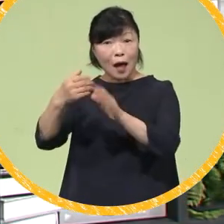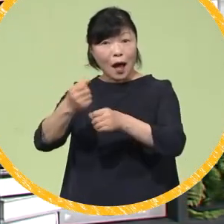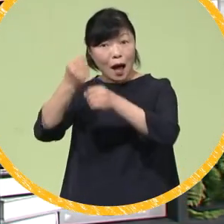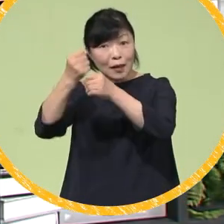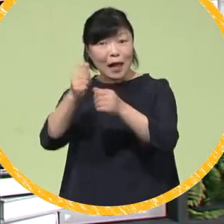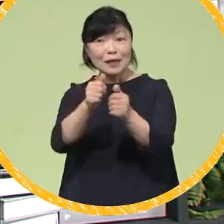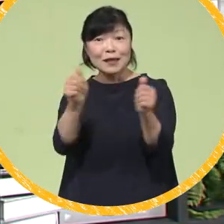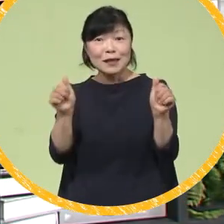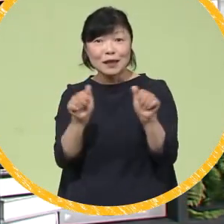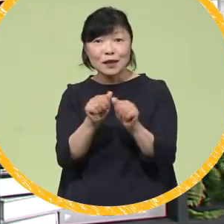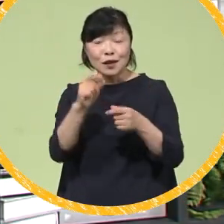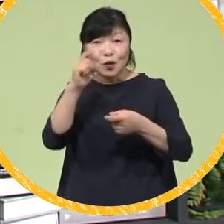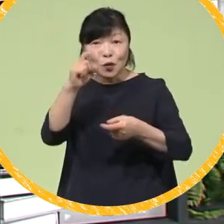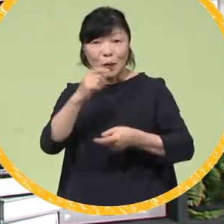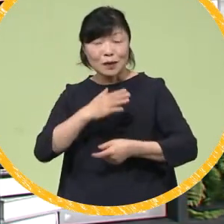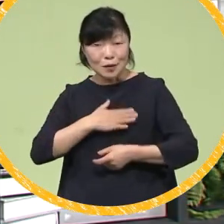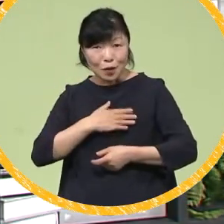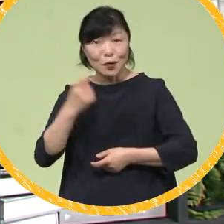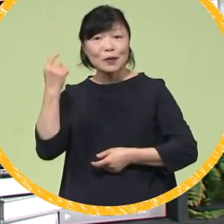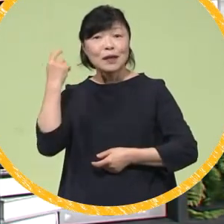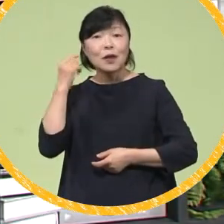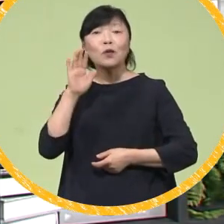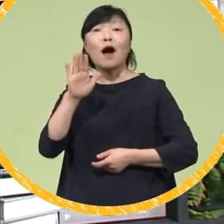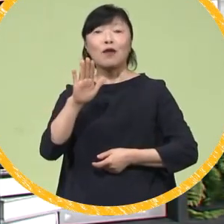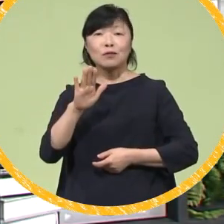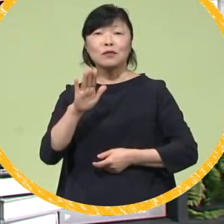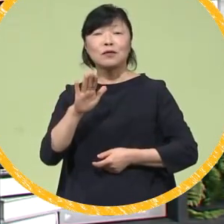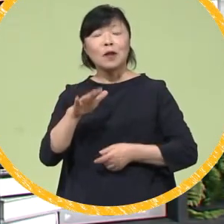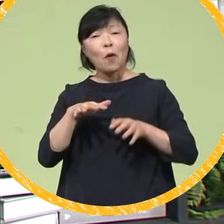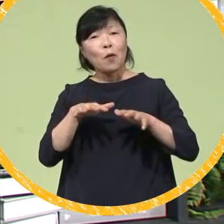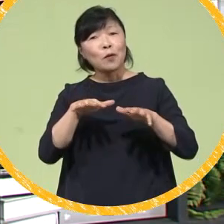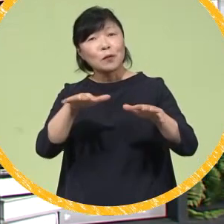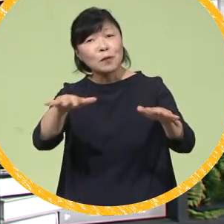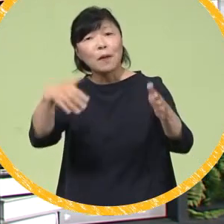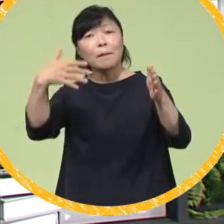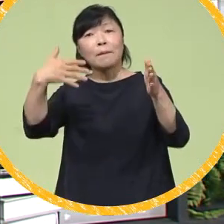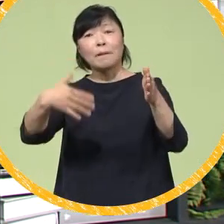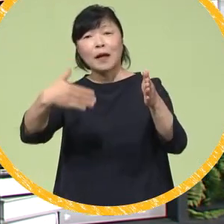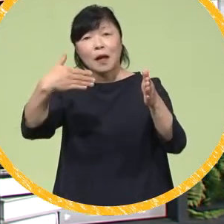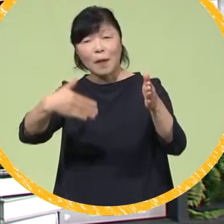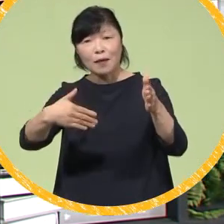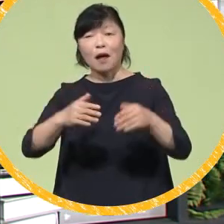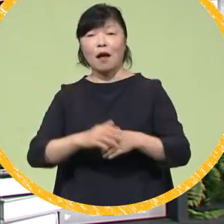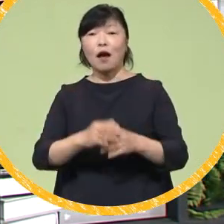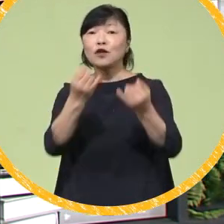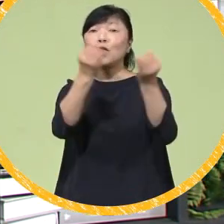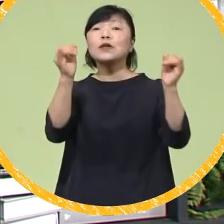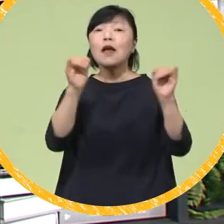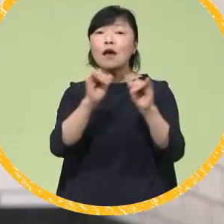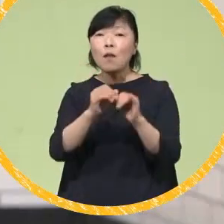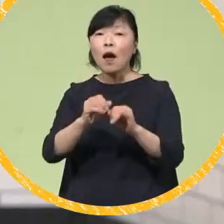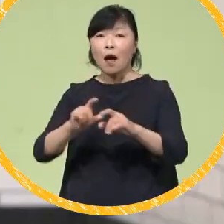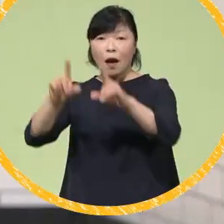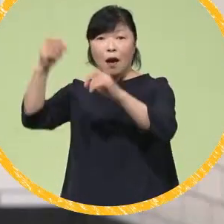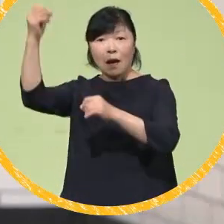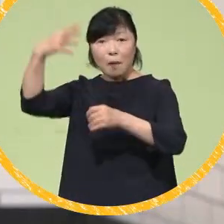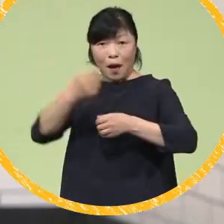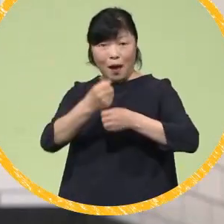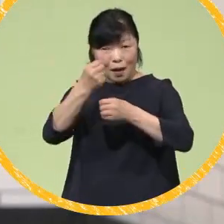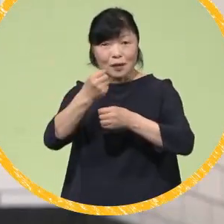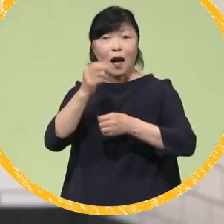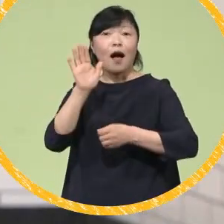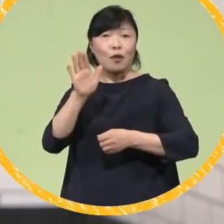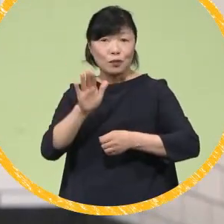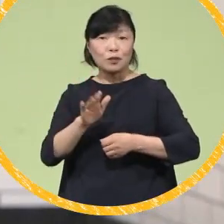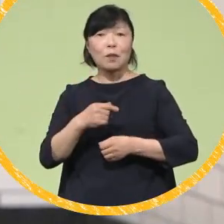傘男子、 はい、 いや聞くけどなんかまだそこまではね、 はい、あの女性の方はね日傘特によく持つと思うん